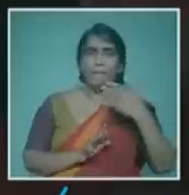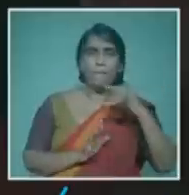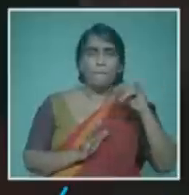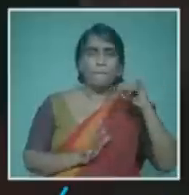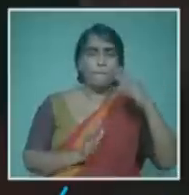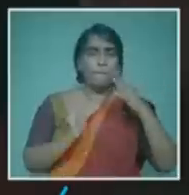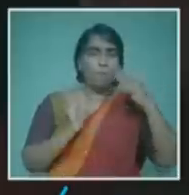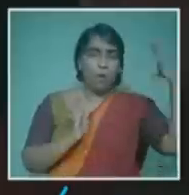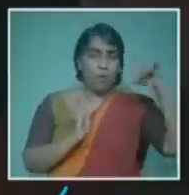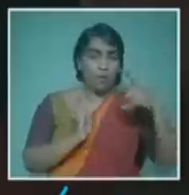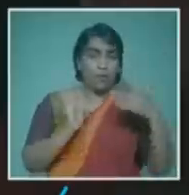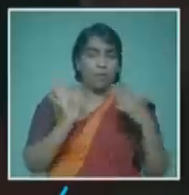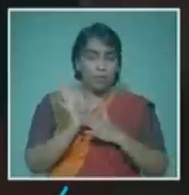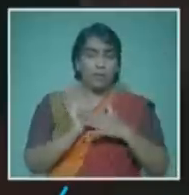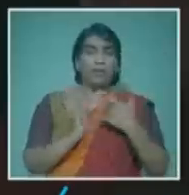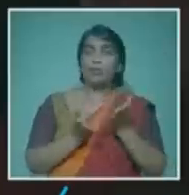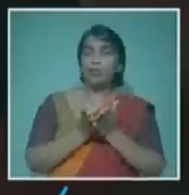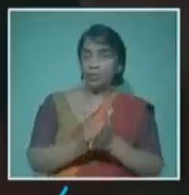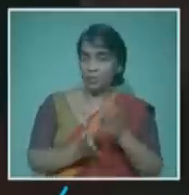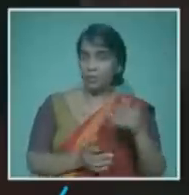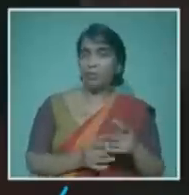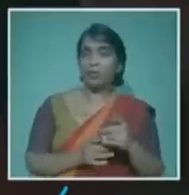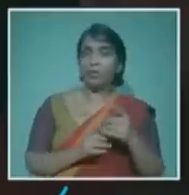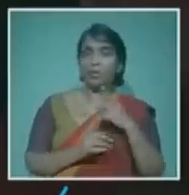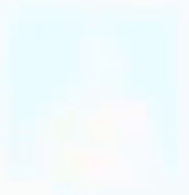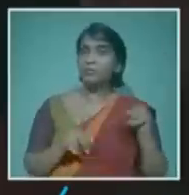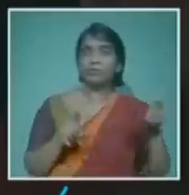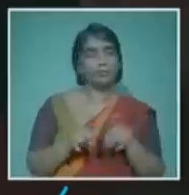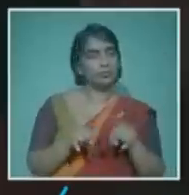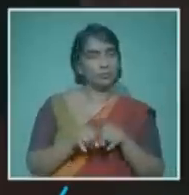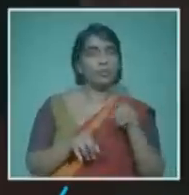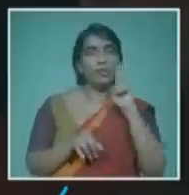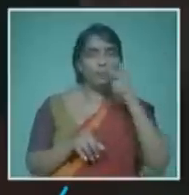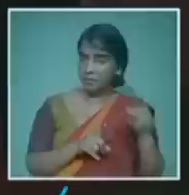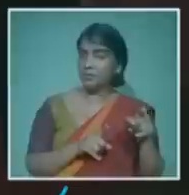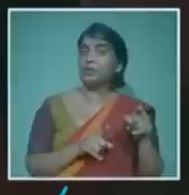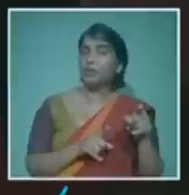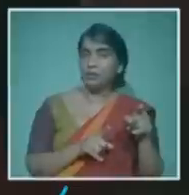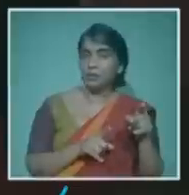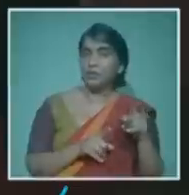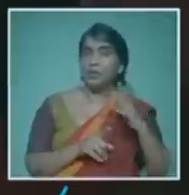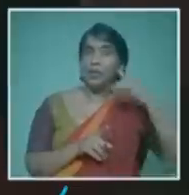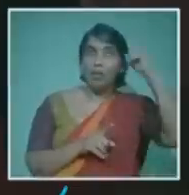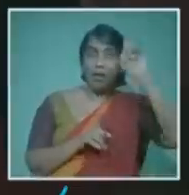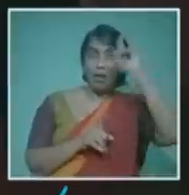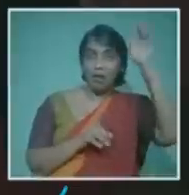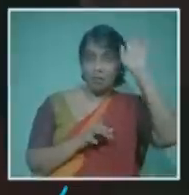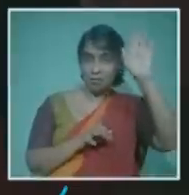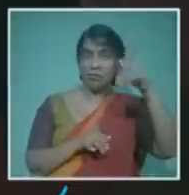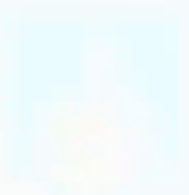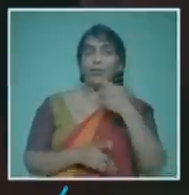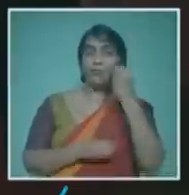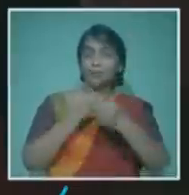ගිහිල්ලා ජනාධිපතිවරයා කියනවා ධීවරේ බෝට්ටු වලට එන්ජින් එකට හයිඩ්‍රජන් පාවිච්චි කරන්න ලෑස්ති වෙන්නලු රනිල් වික්‍රමසිංහ ජනාධිපතිතුමා අභ්‍යවකාශයේ ඉඳගෙන කොහෙද අපේ ධීවරයාට